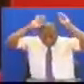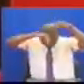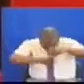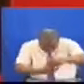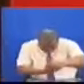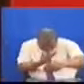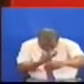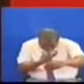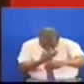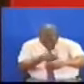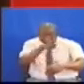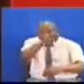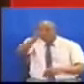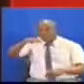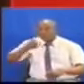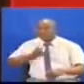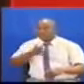Watanzania.